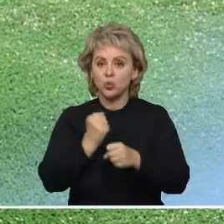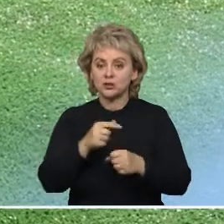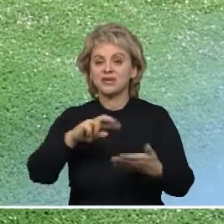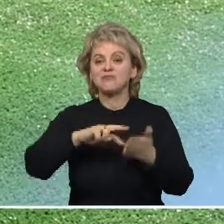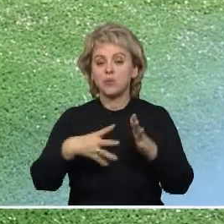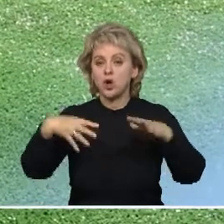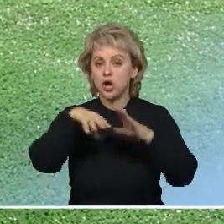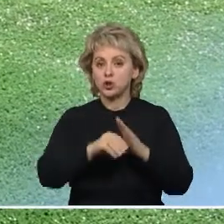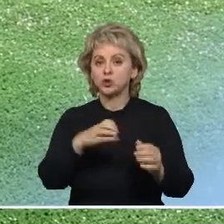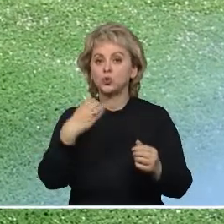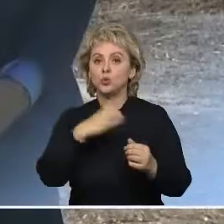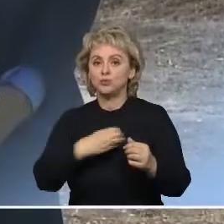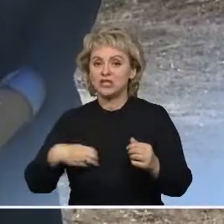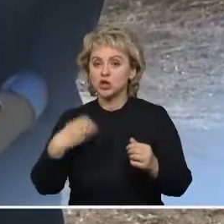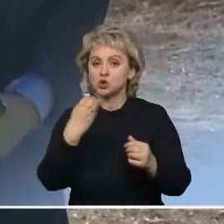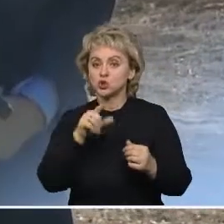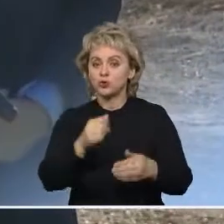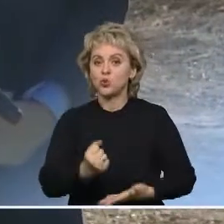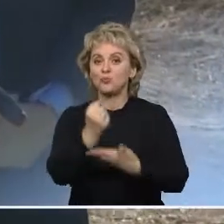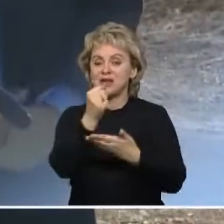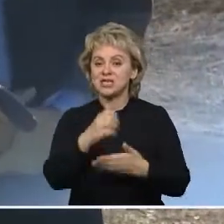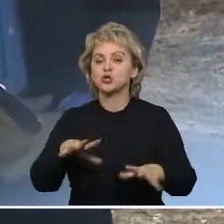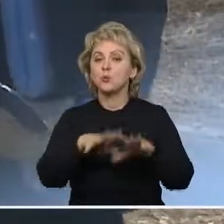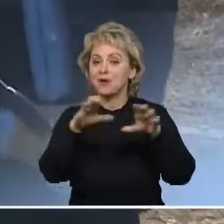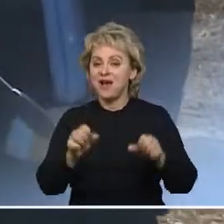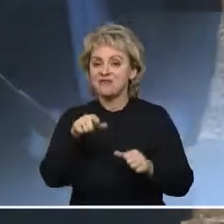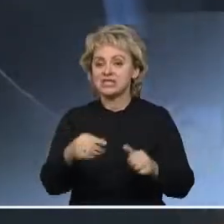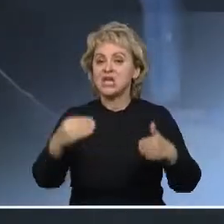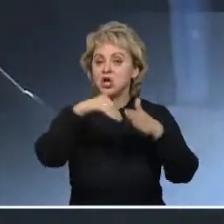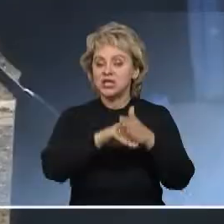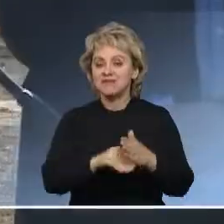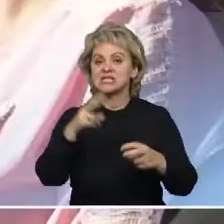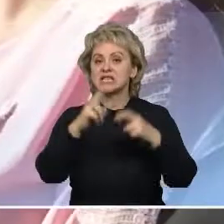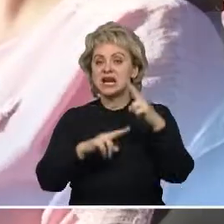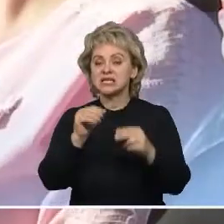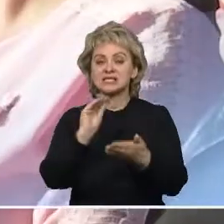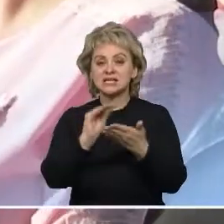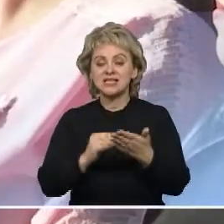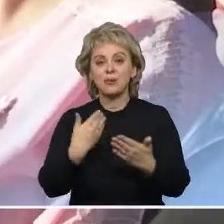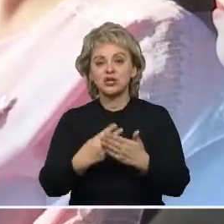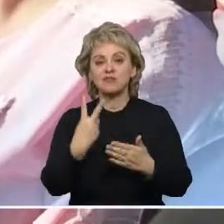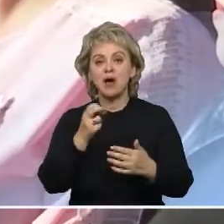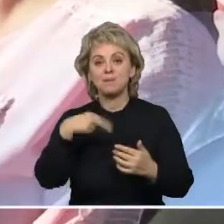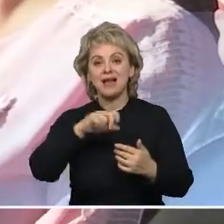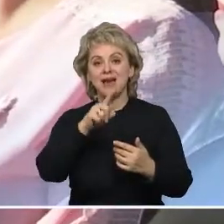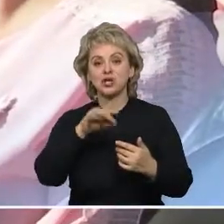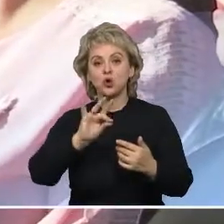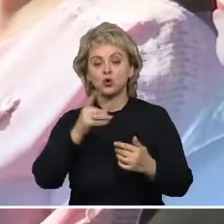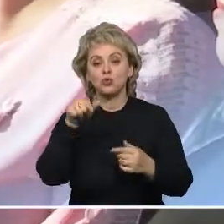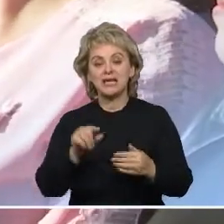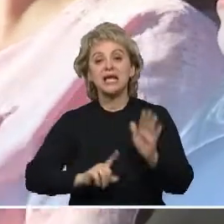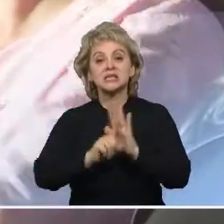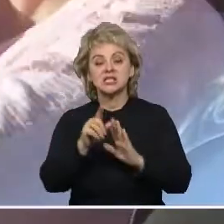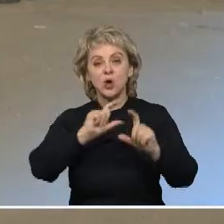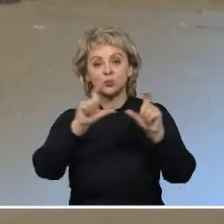Проект входит в губернаторскую сотню и поддерживается правительством. Инвестиции в строительство составят почти 2 миллиарда рублей.